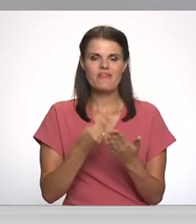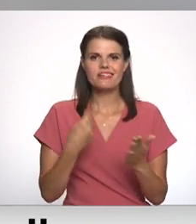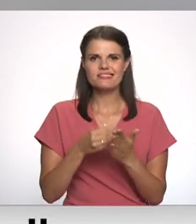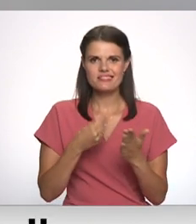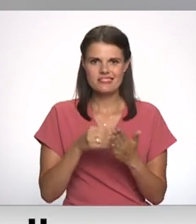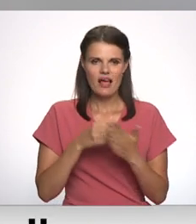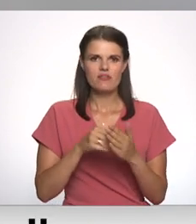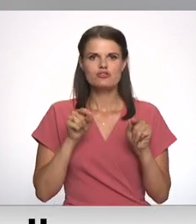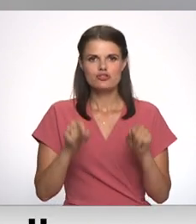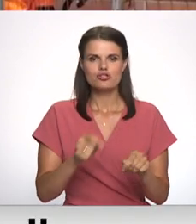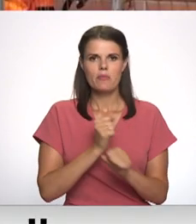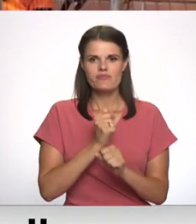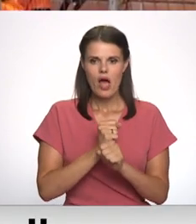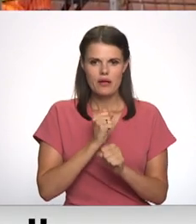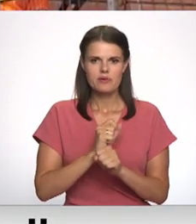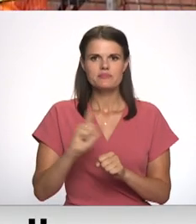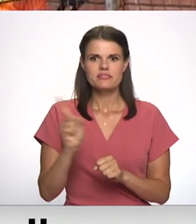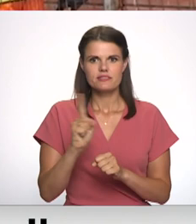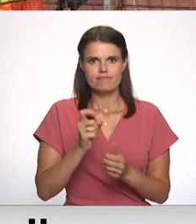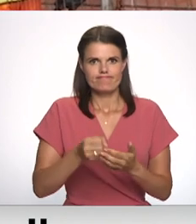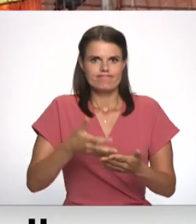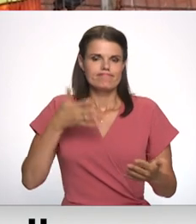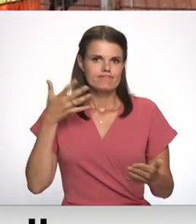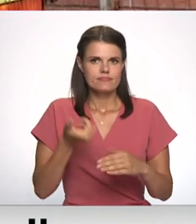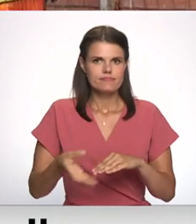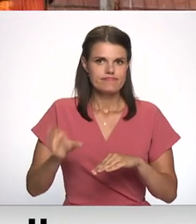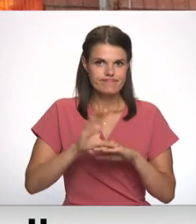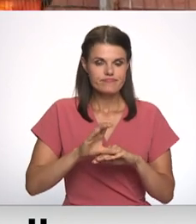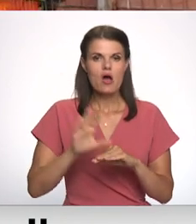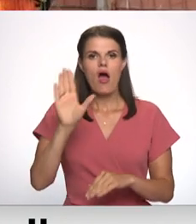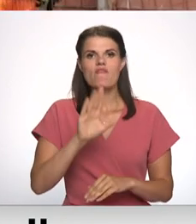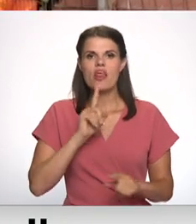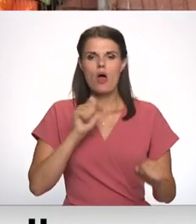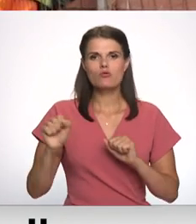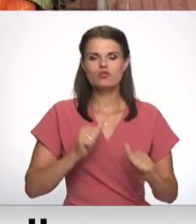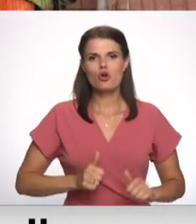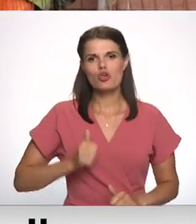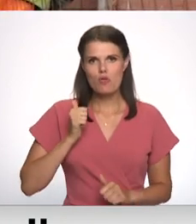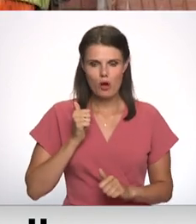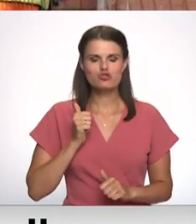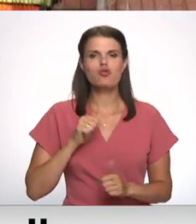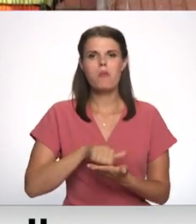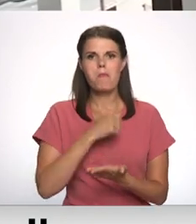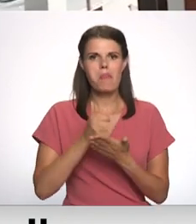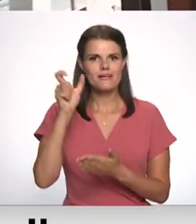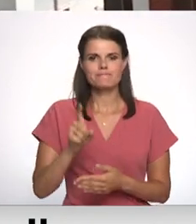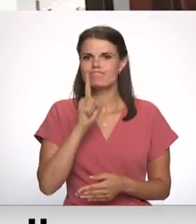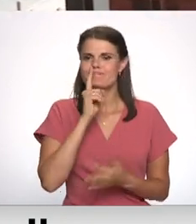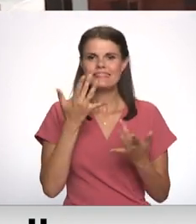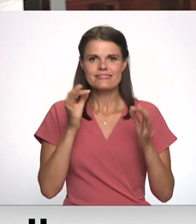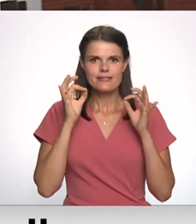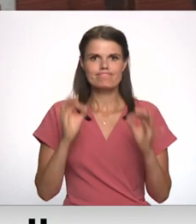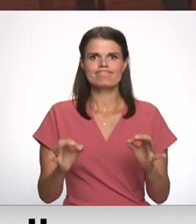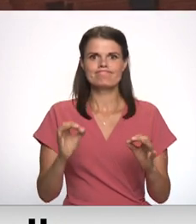cena šiem darbiem ir būtiski sadārdzinājusies. Valsts nekustamo īpašumu pārstāvis RTV neatklāja, cik tieši